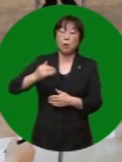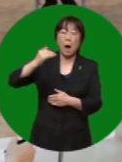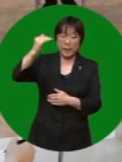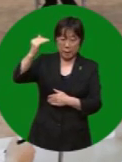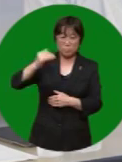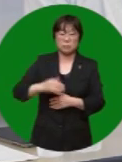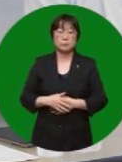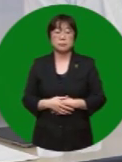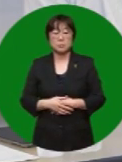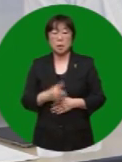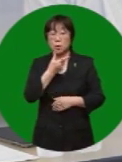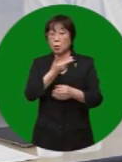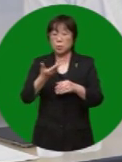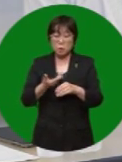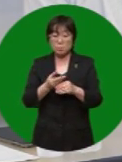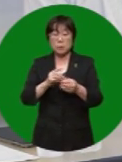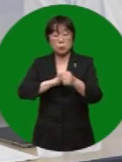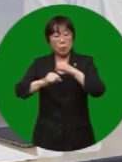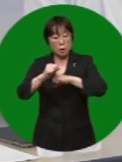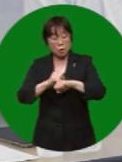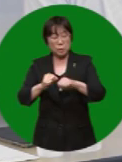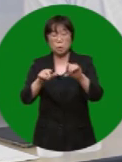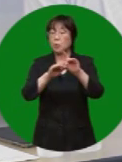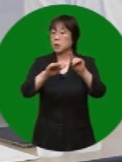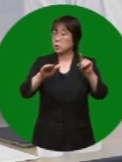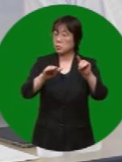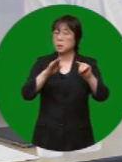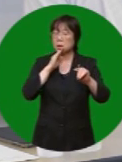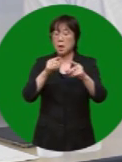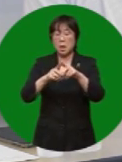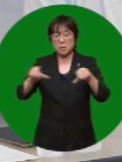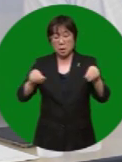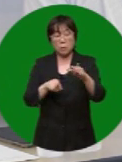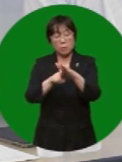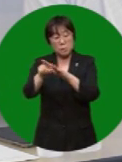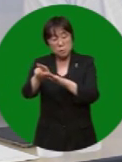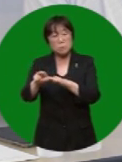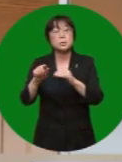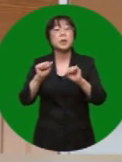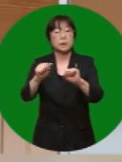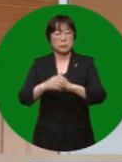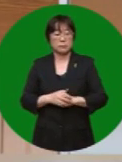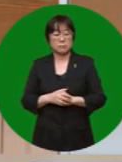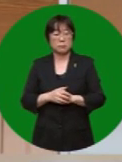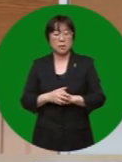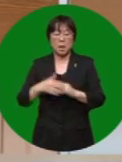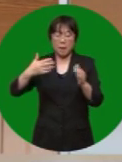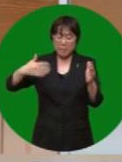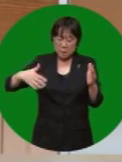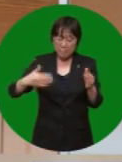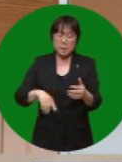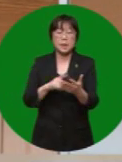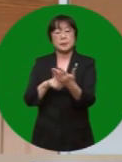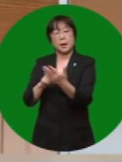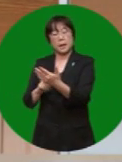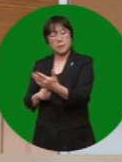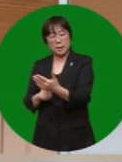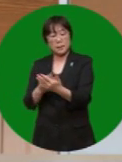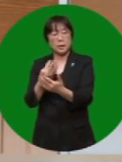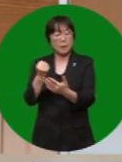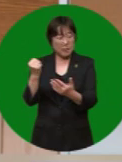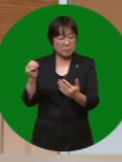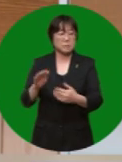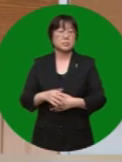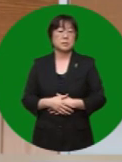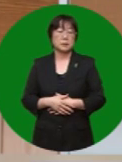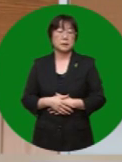ていくとか、徳島が取り組んでいる基準、確かに全国では最先端なんですが、まだまだ足りないところがかなりあ